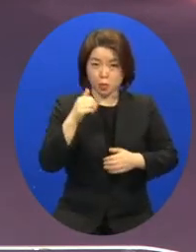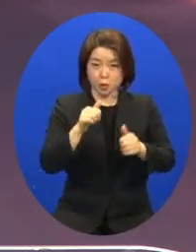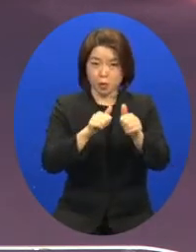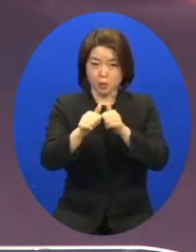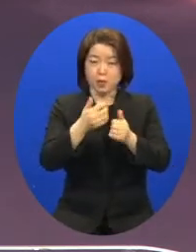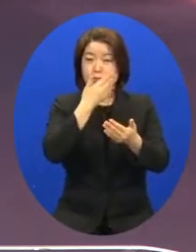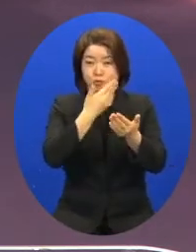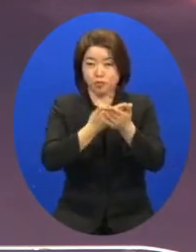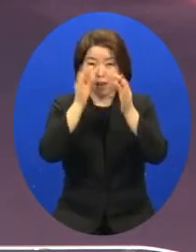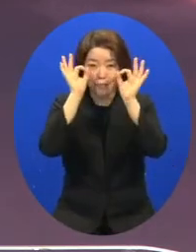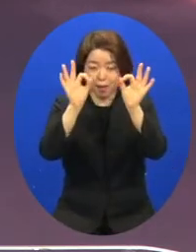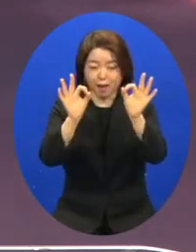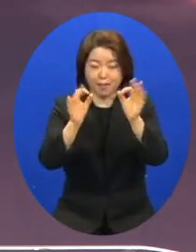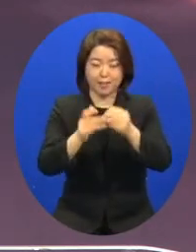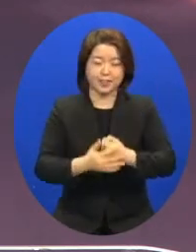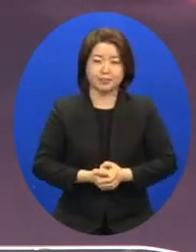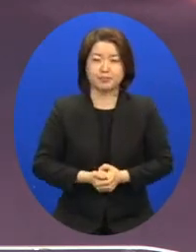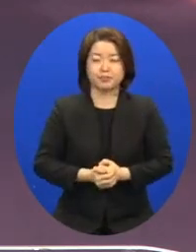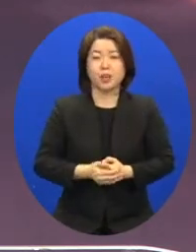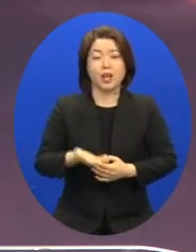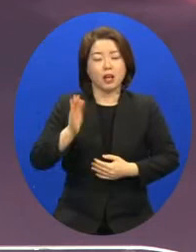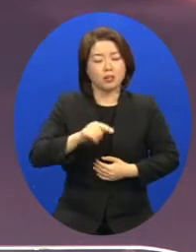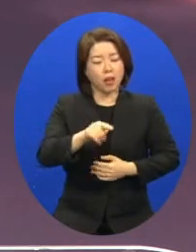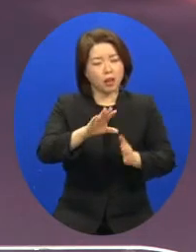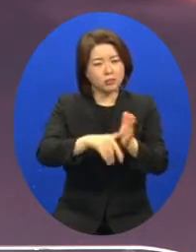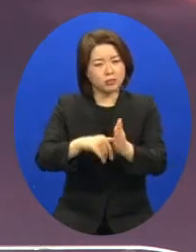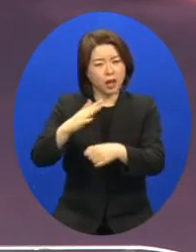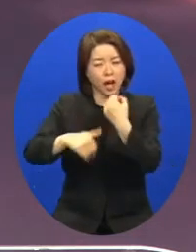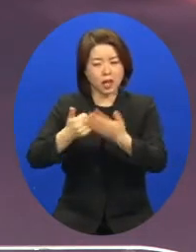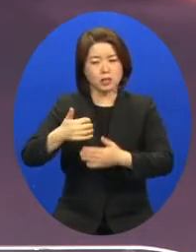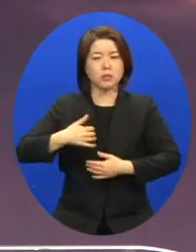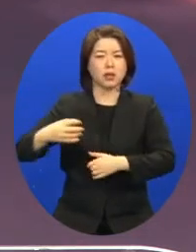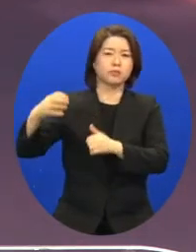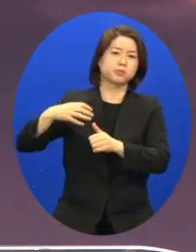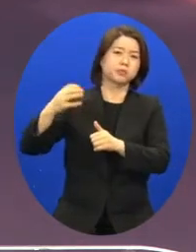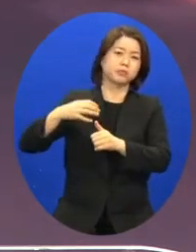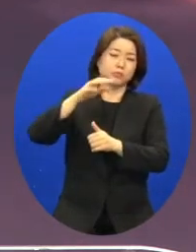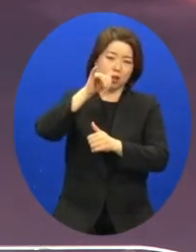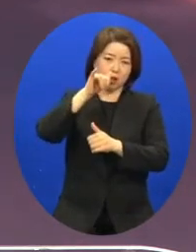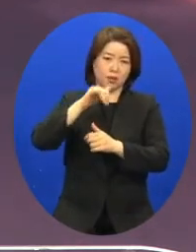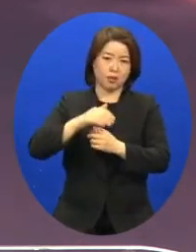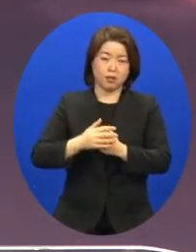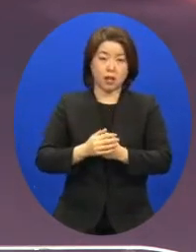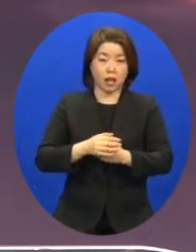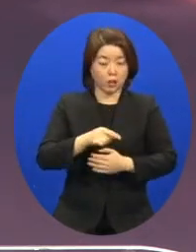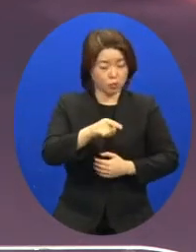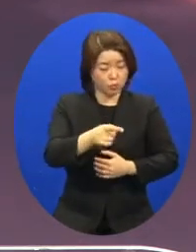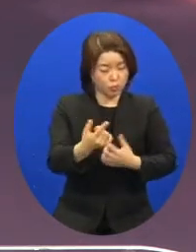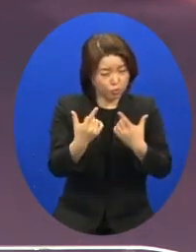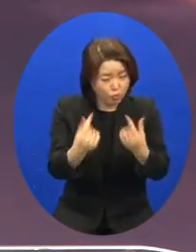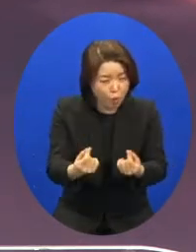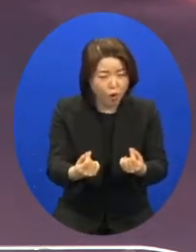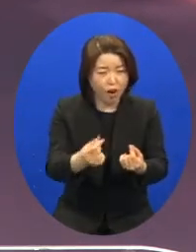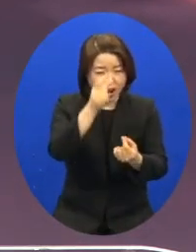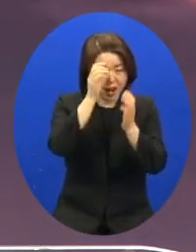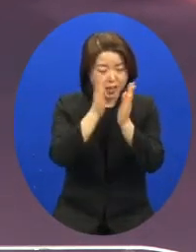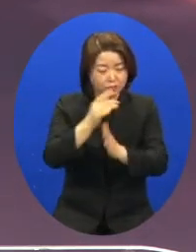중요하게 보시더라고요. 근데 그때 하나님께서 저에게 책망하셨어요. 너도 어떻게 그렇게